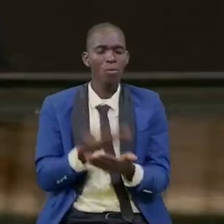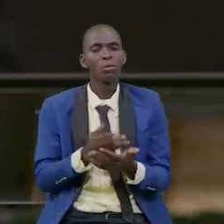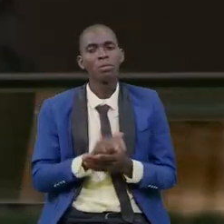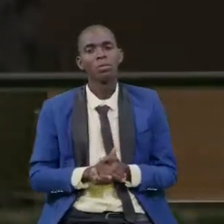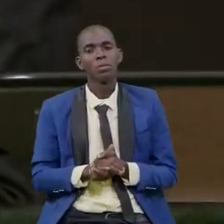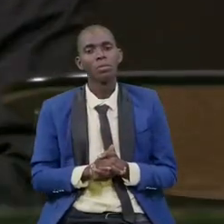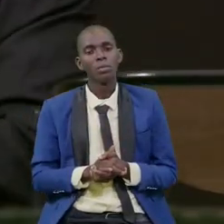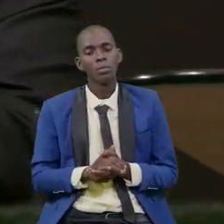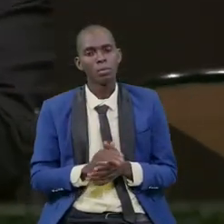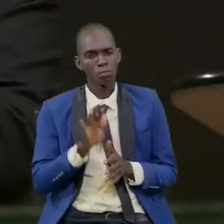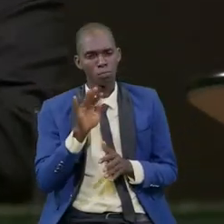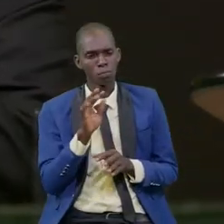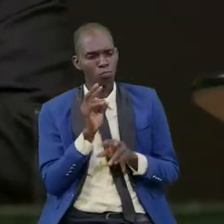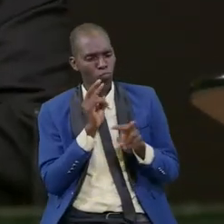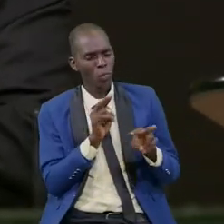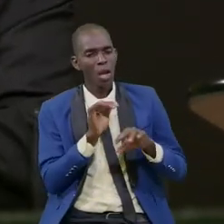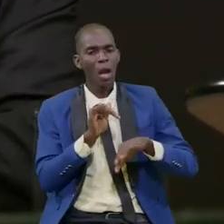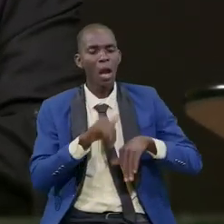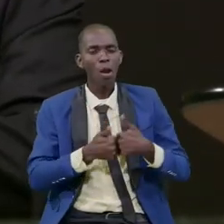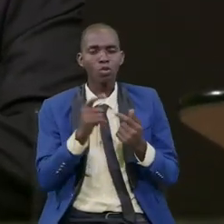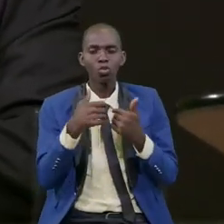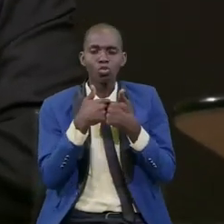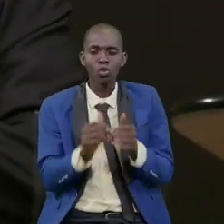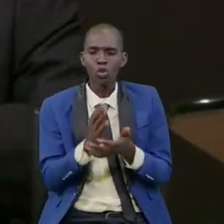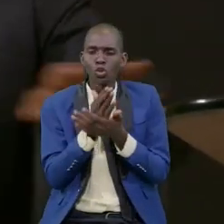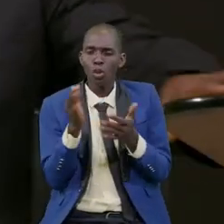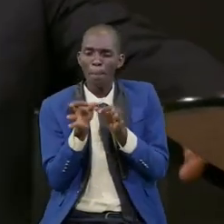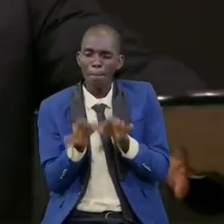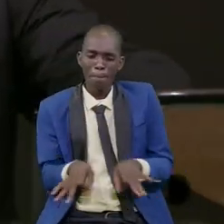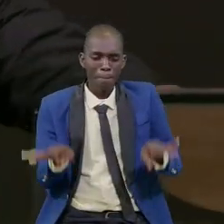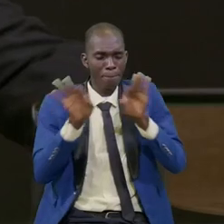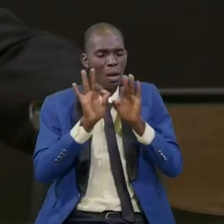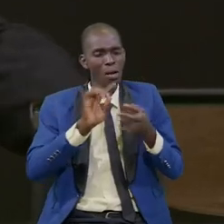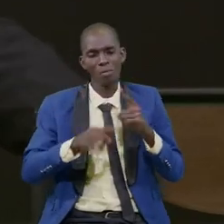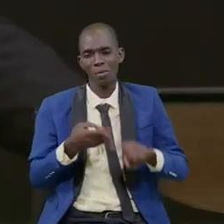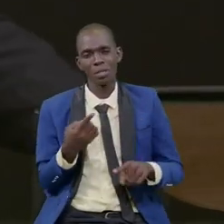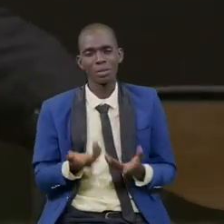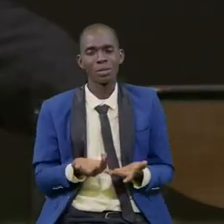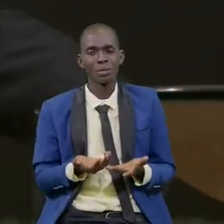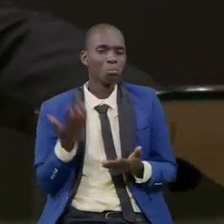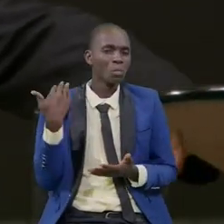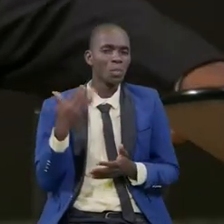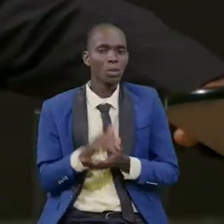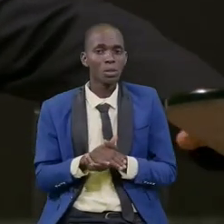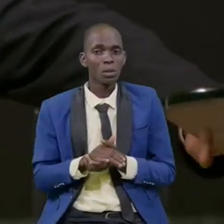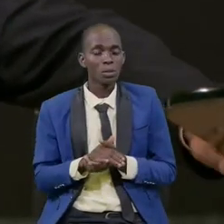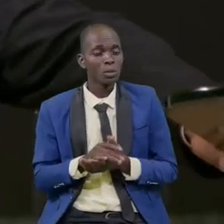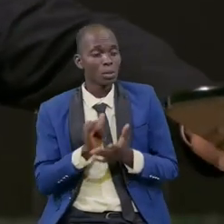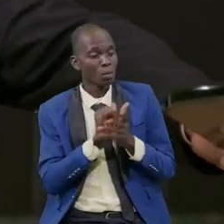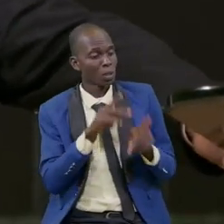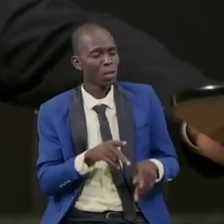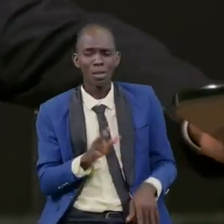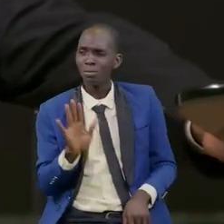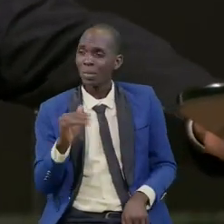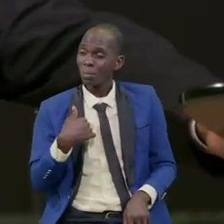comment vous avez perdu certains amis et la personne a dit, oui, j'ai essayé